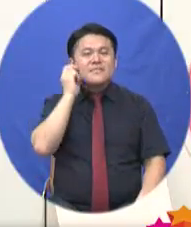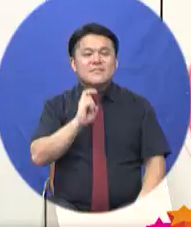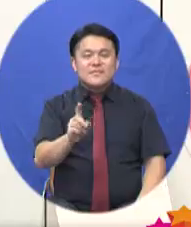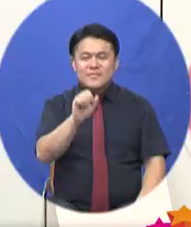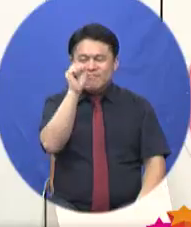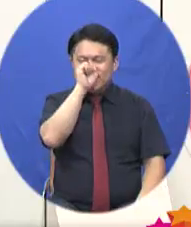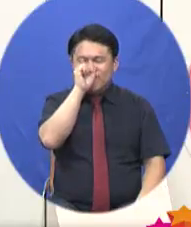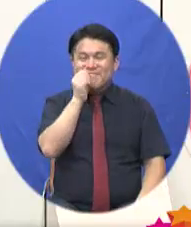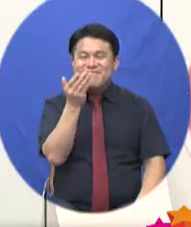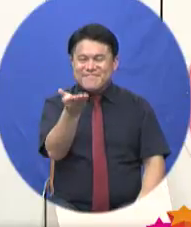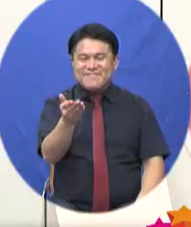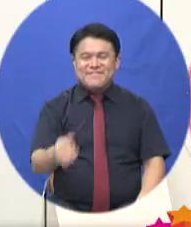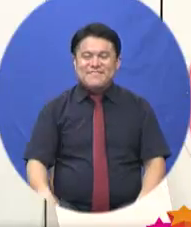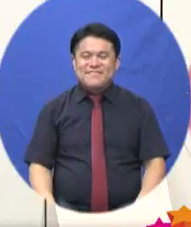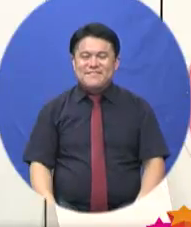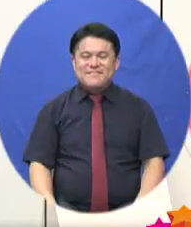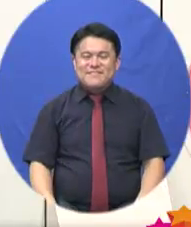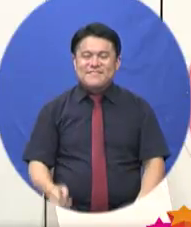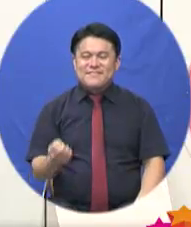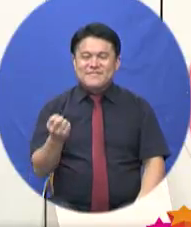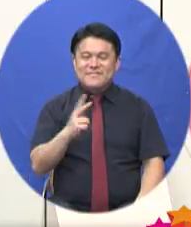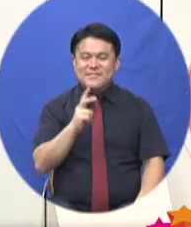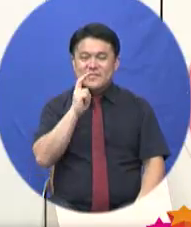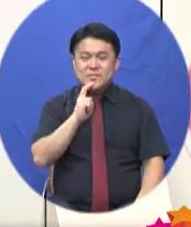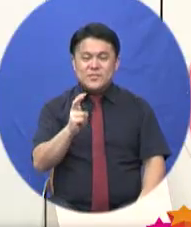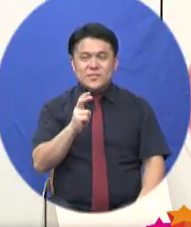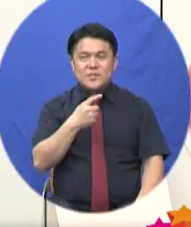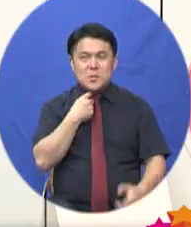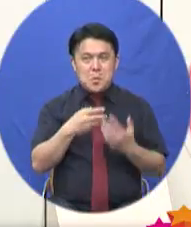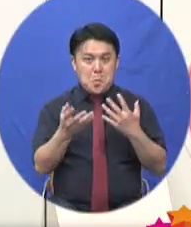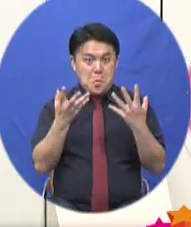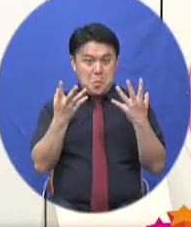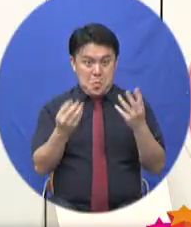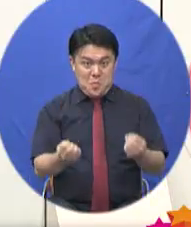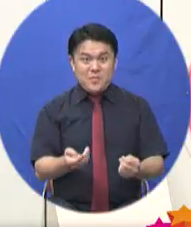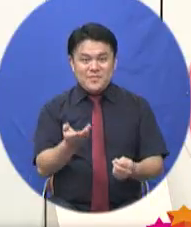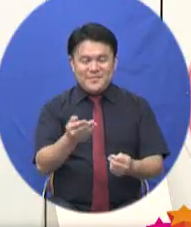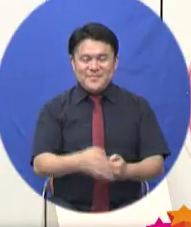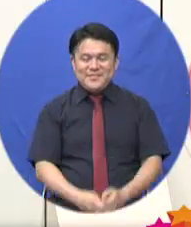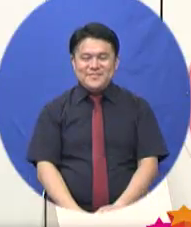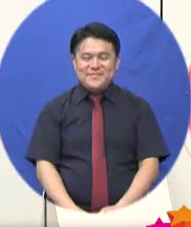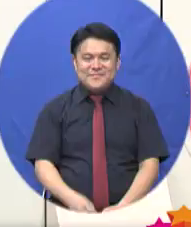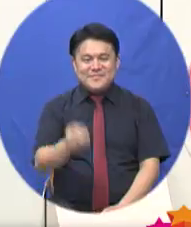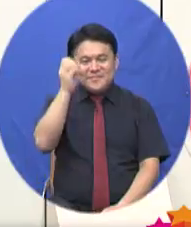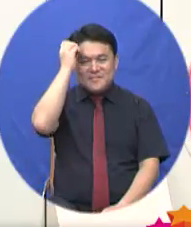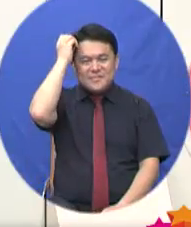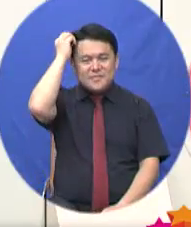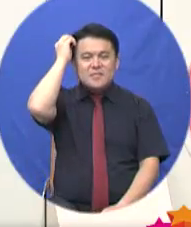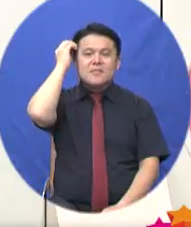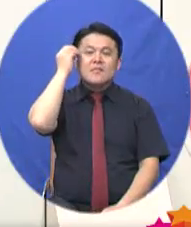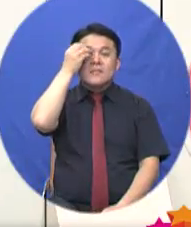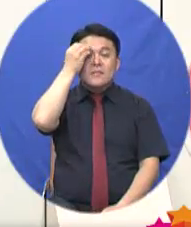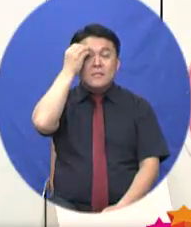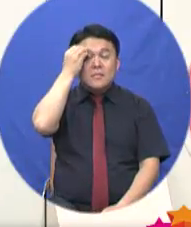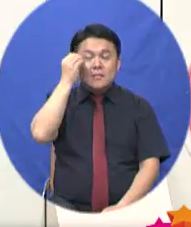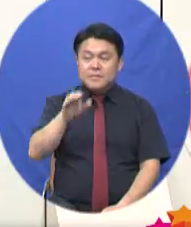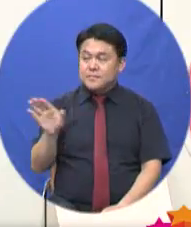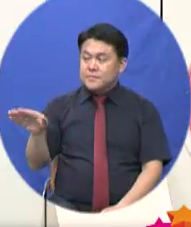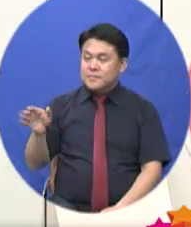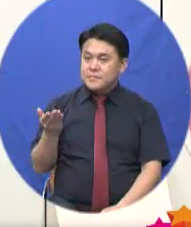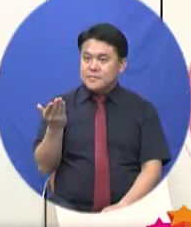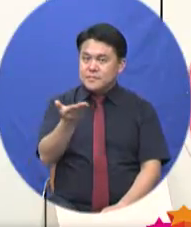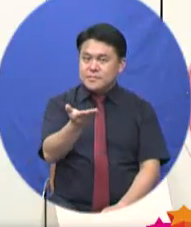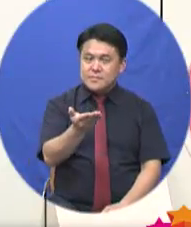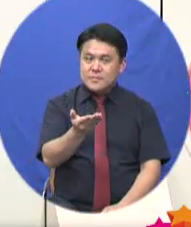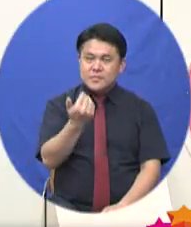아주 좋아하시는 분이에요. 네. 노래를 또 그러고 많이 부르셨어요. 네. 그런데 네. 선생님은 나오실 때마다